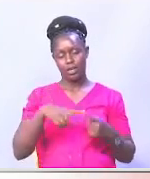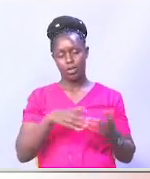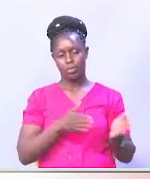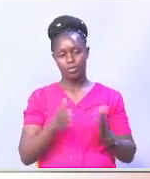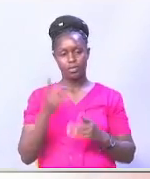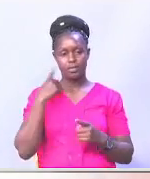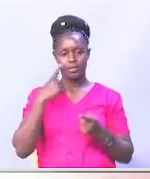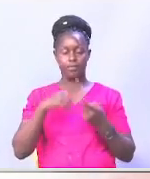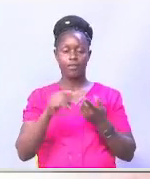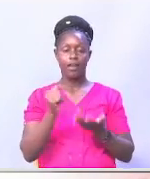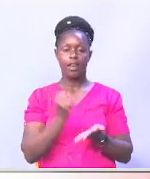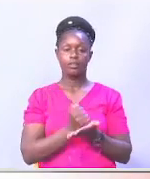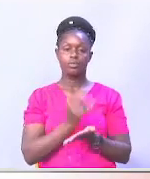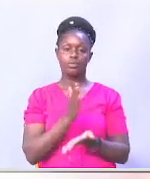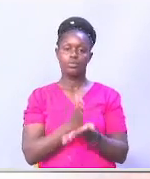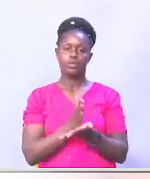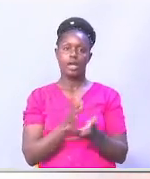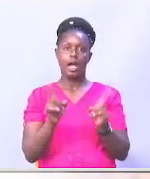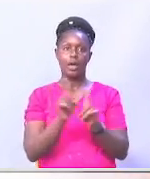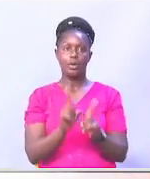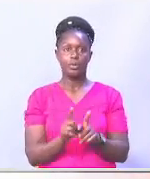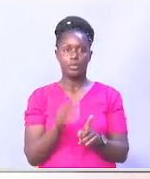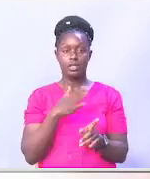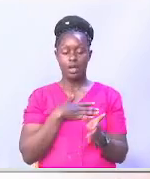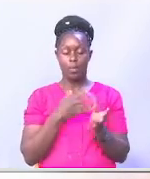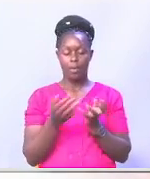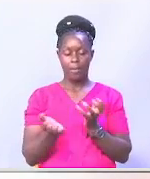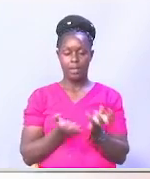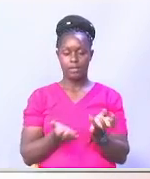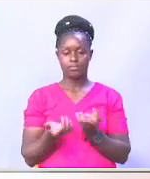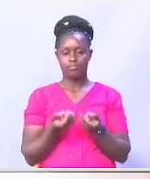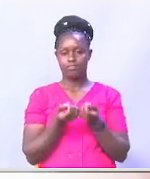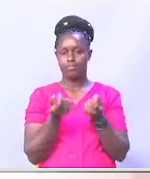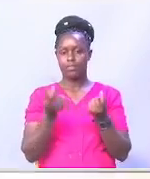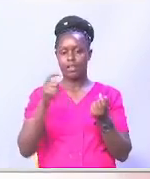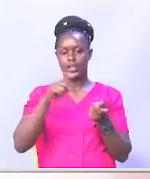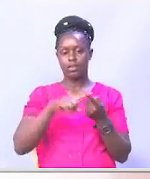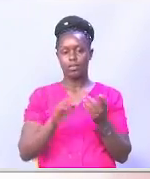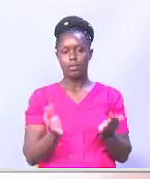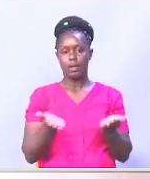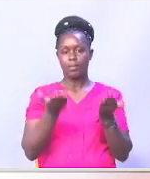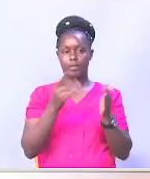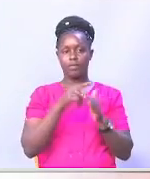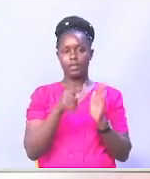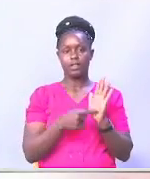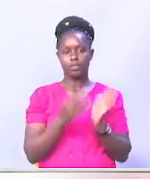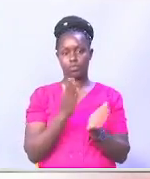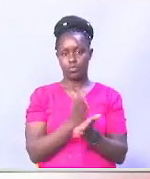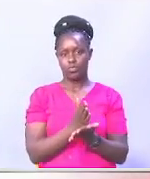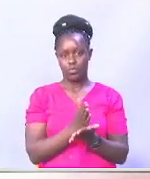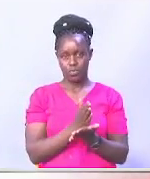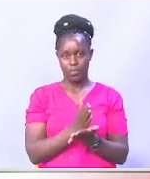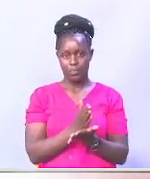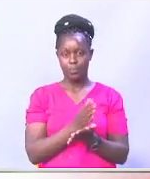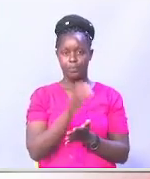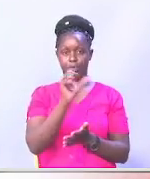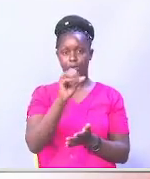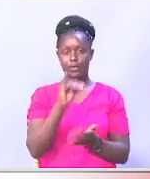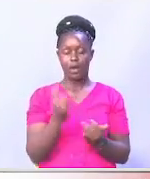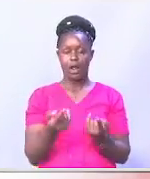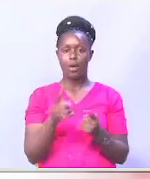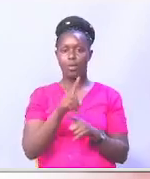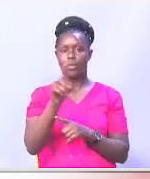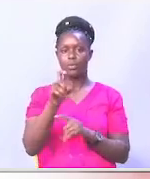ajira. Hiyo ni kweli. Ni kweli biashara zetu ndogo zinahitaji kuinuliwa. Hiyo ni kweli. Sasa